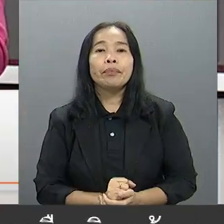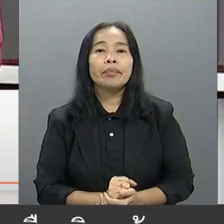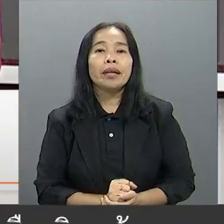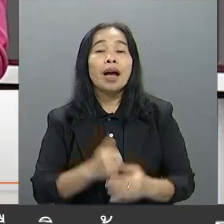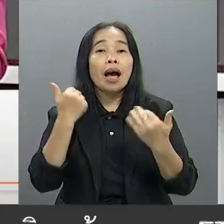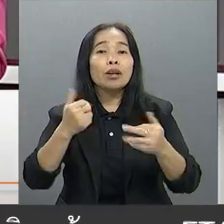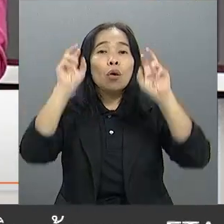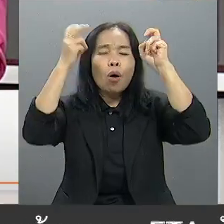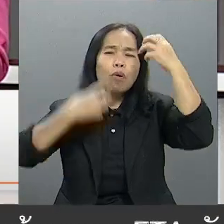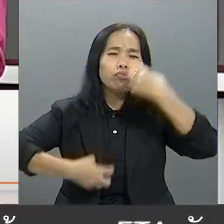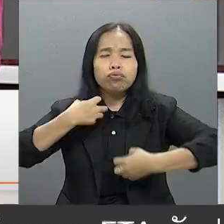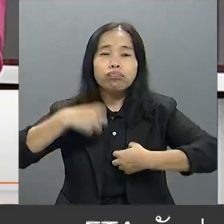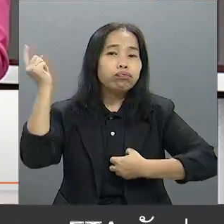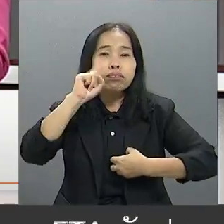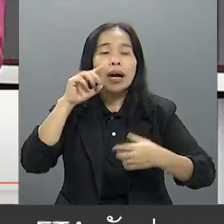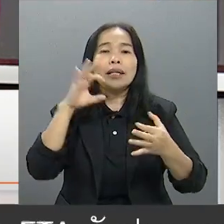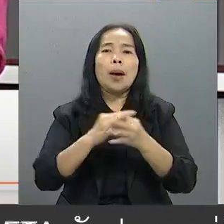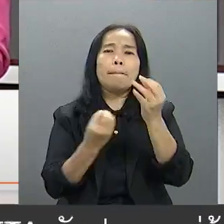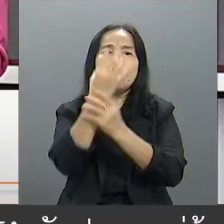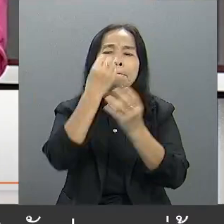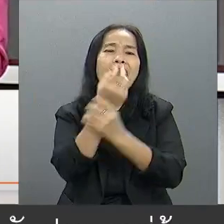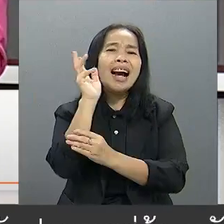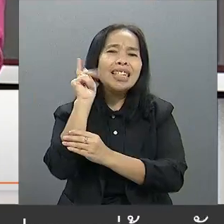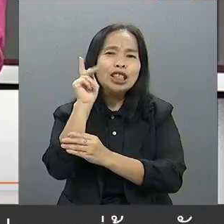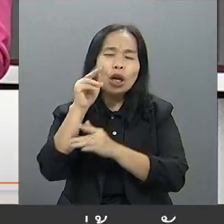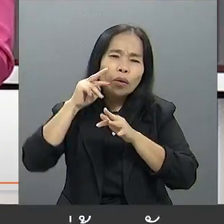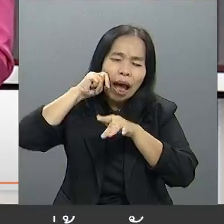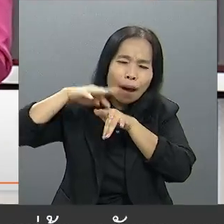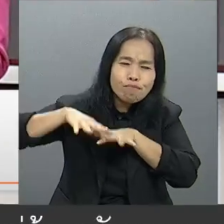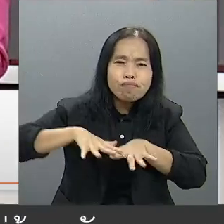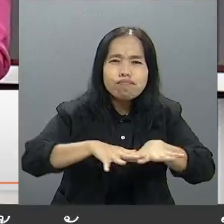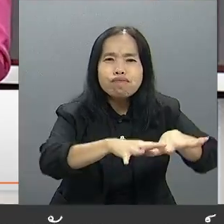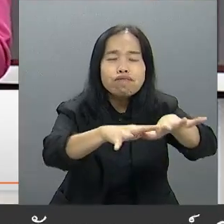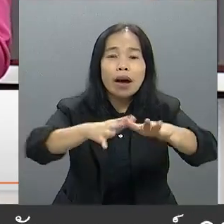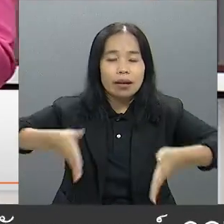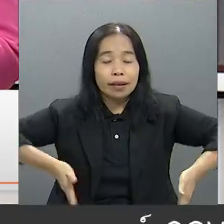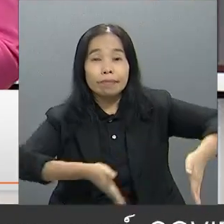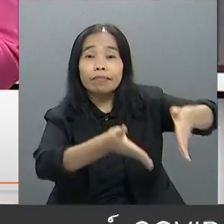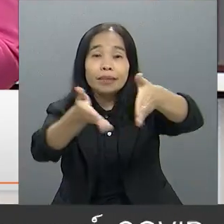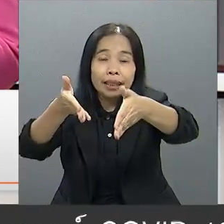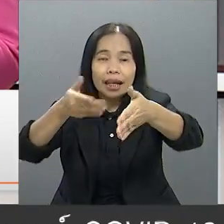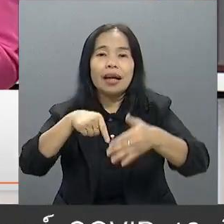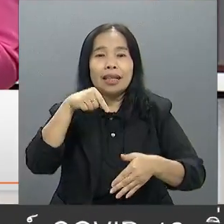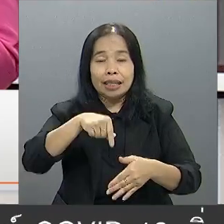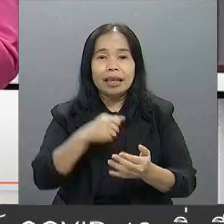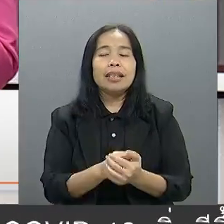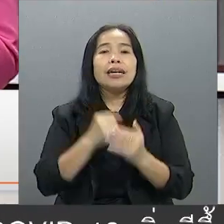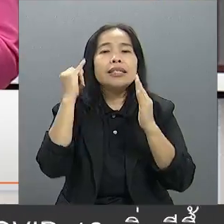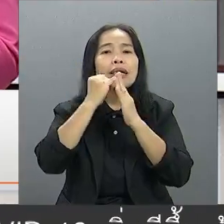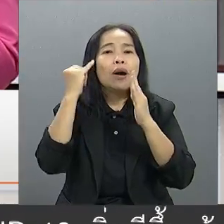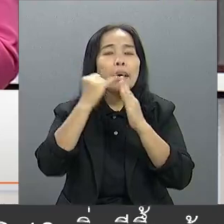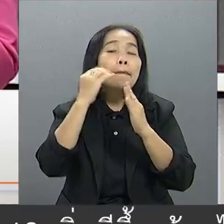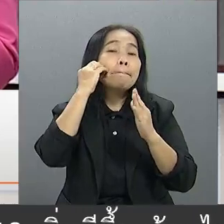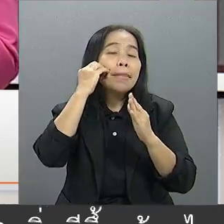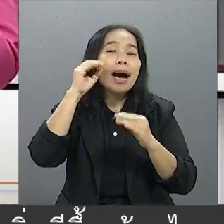ของปัญหาผักตบชวาล้นคลองอยู่ที่คลองบางขามนะคะอยู่ที่บ้านหมี่ค่ะตำบลม